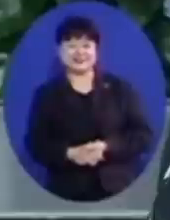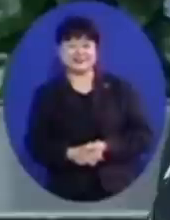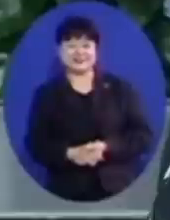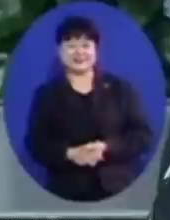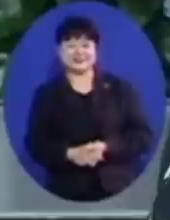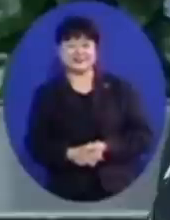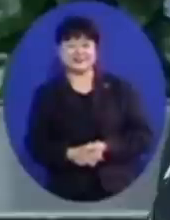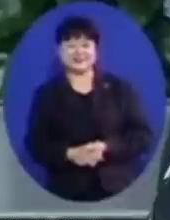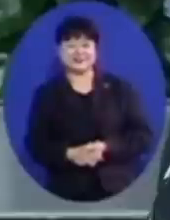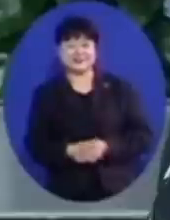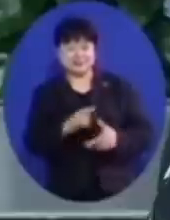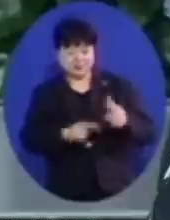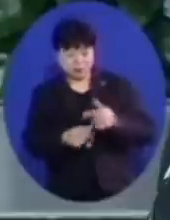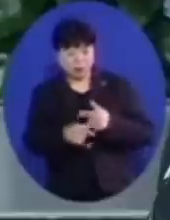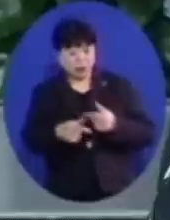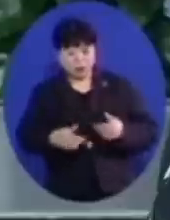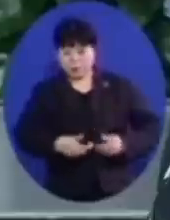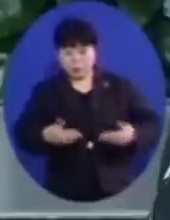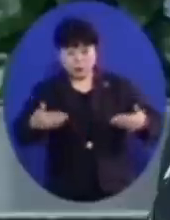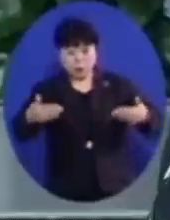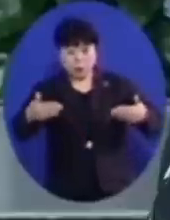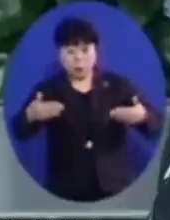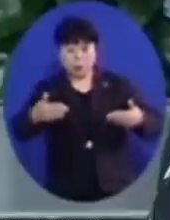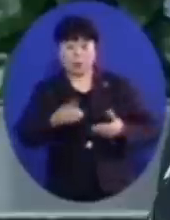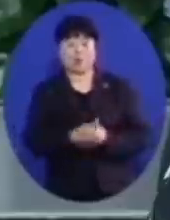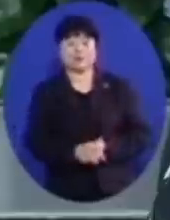그게 뭘 보탠거 다 없어요